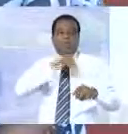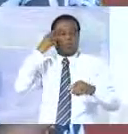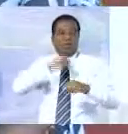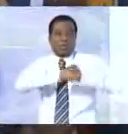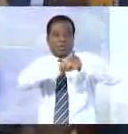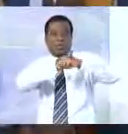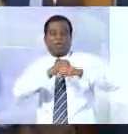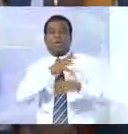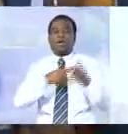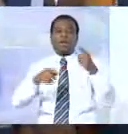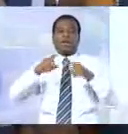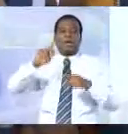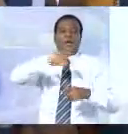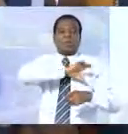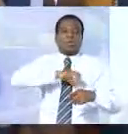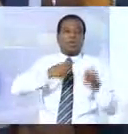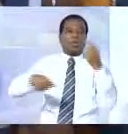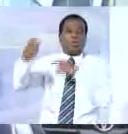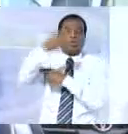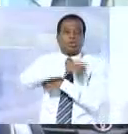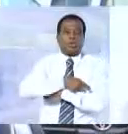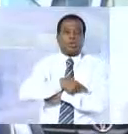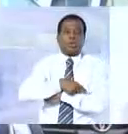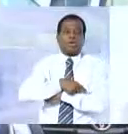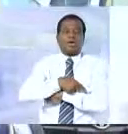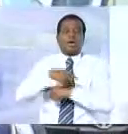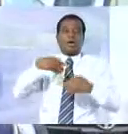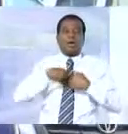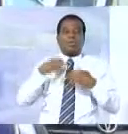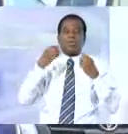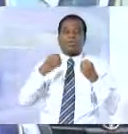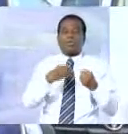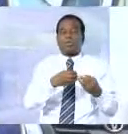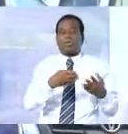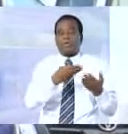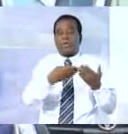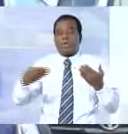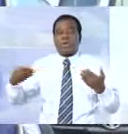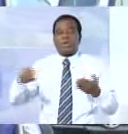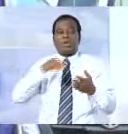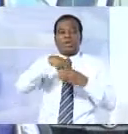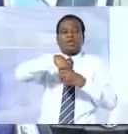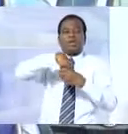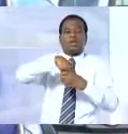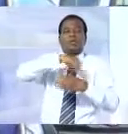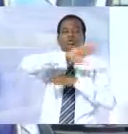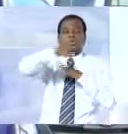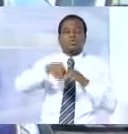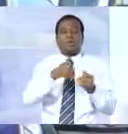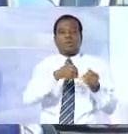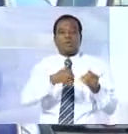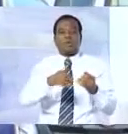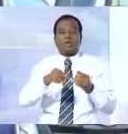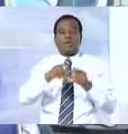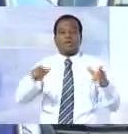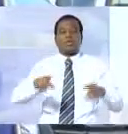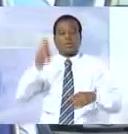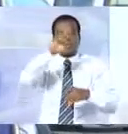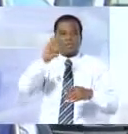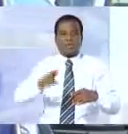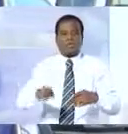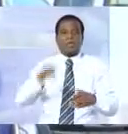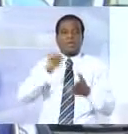Et la police aujourd'hui, de plus en plus, en train d'avoir les moyens. Dans tous les domaines, le résultat, c'est de délivrer